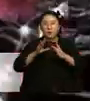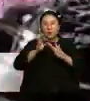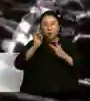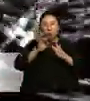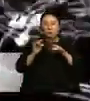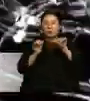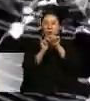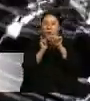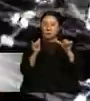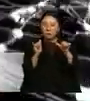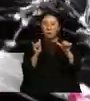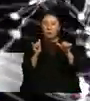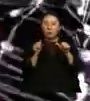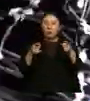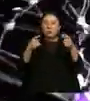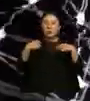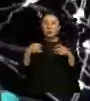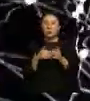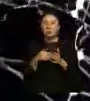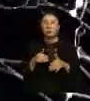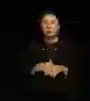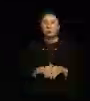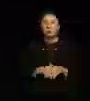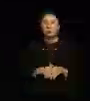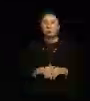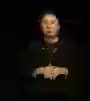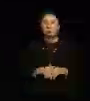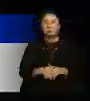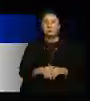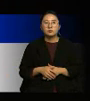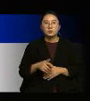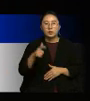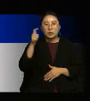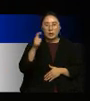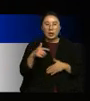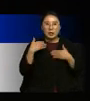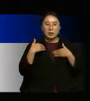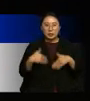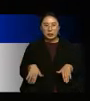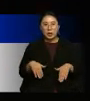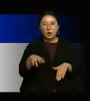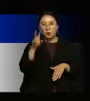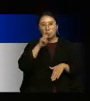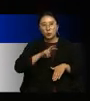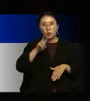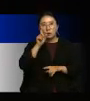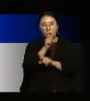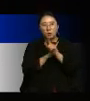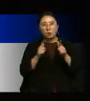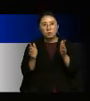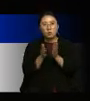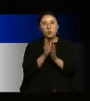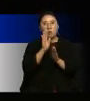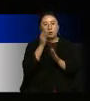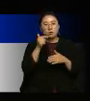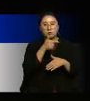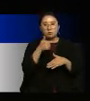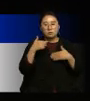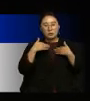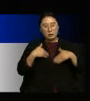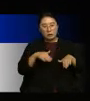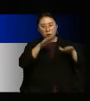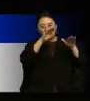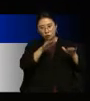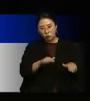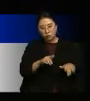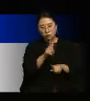손꼽히는 5명의 작가가 참여했습니다. 작품의 강약이라든지 리듬감들 또 너무 화려하면은 또 약간